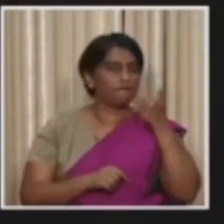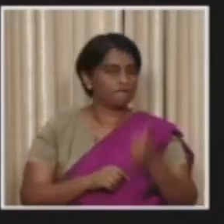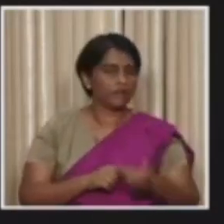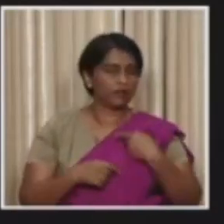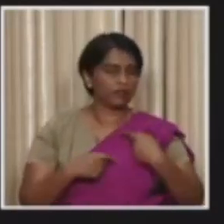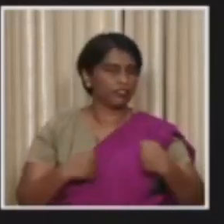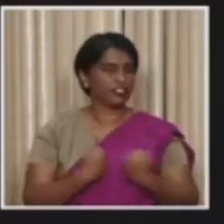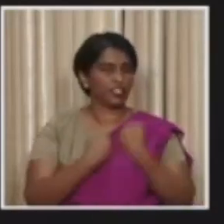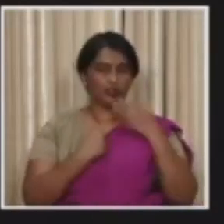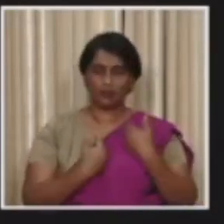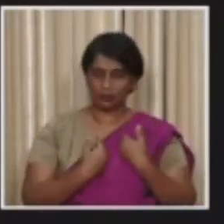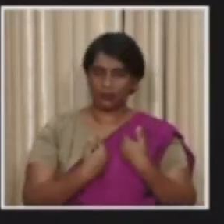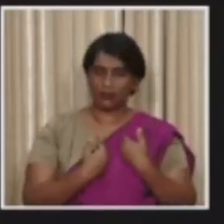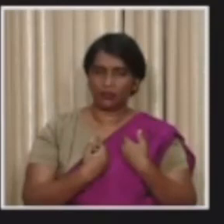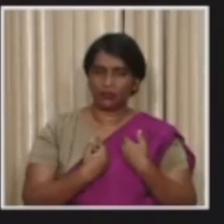අභියෝගය.